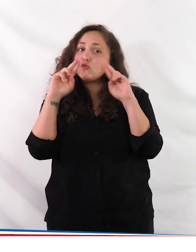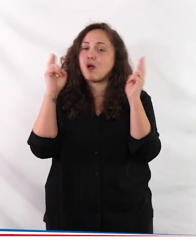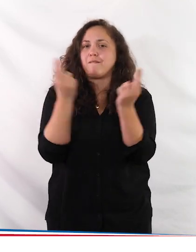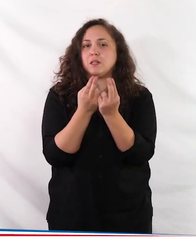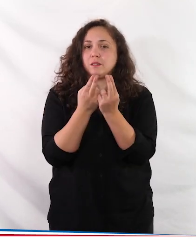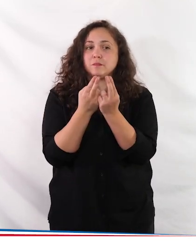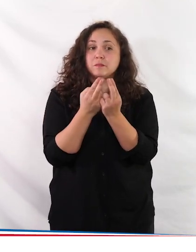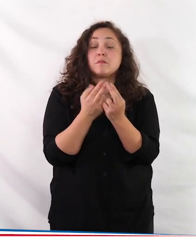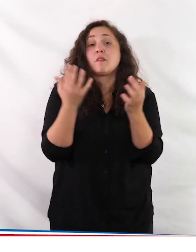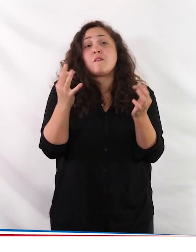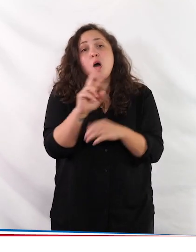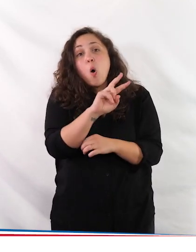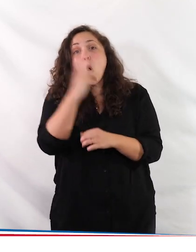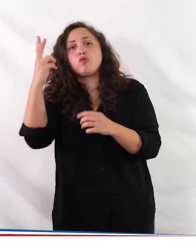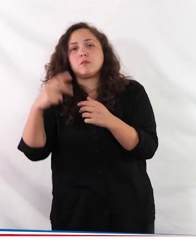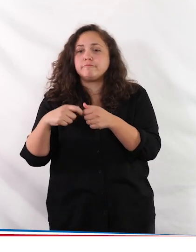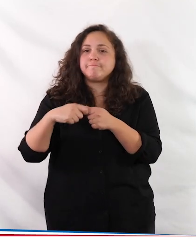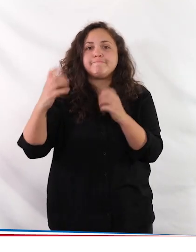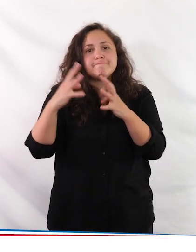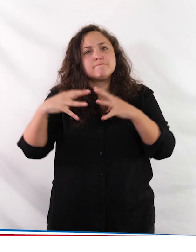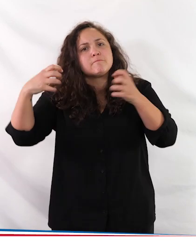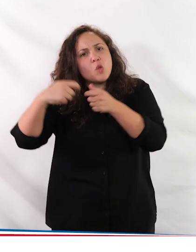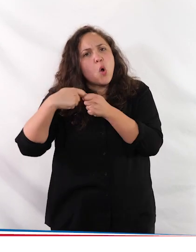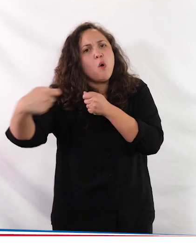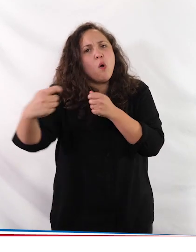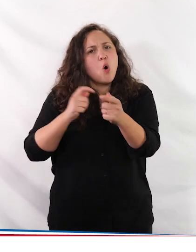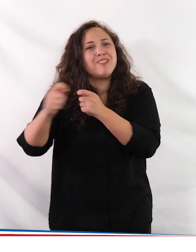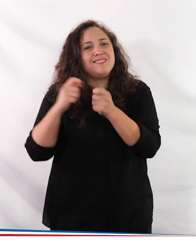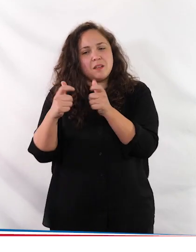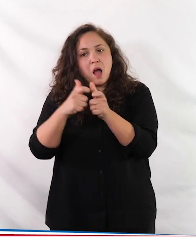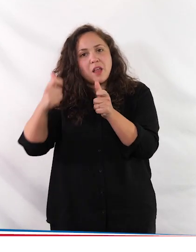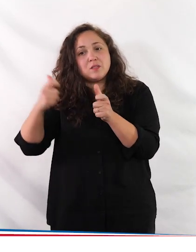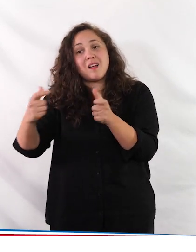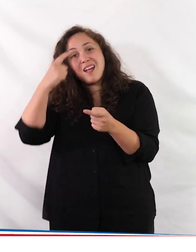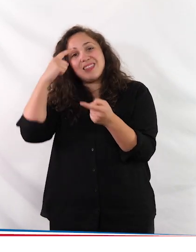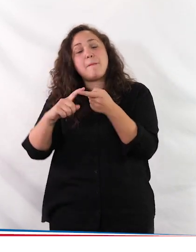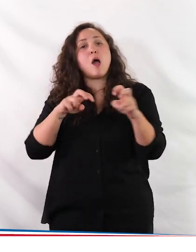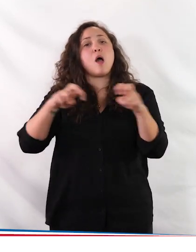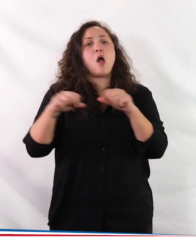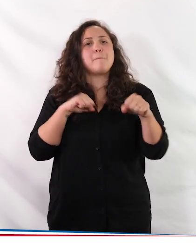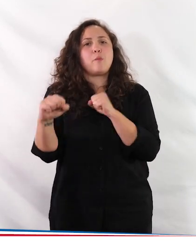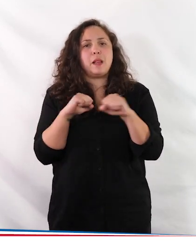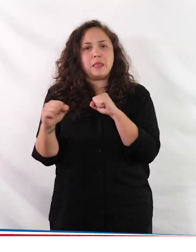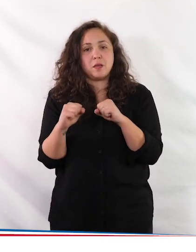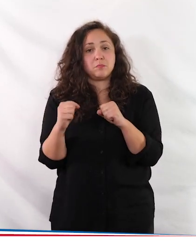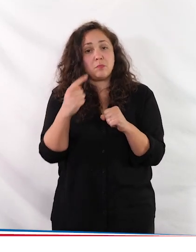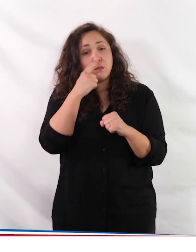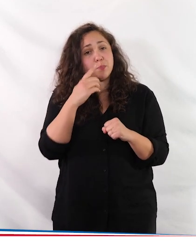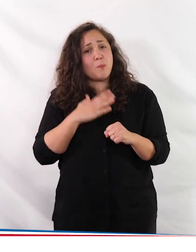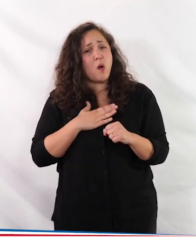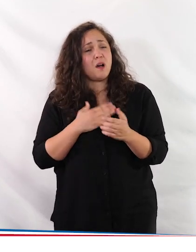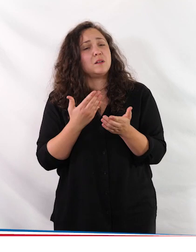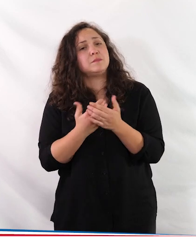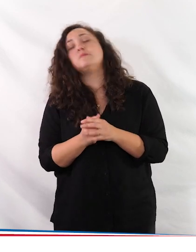universelle. Par quoi? Par une autre odyssée industrielle que je propose, notamment sur les questions de mobilité. Et dans les questions